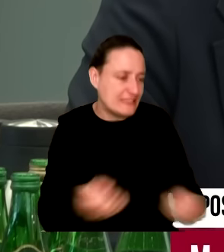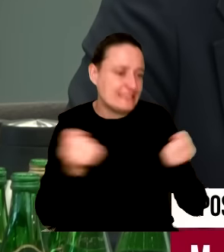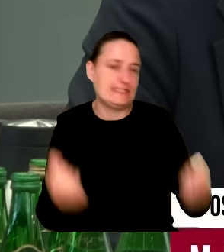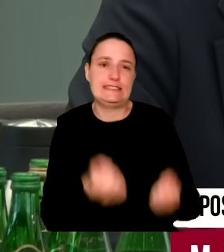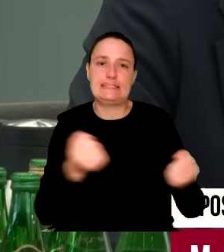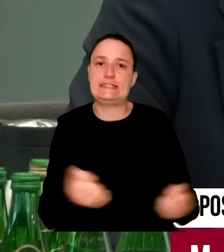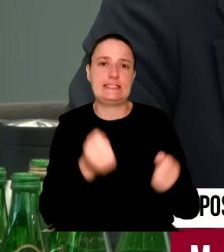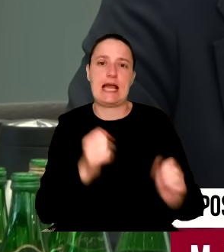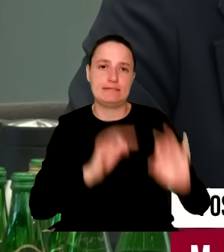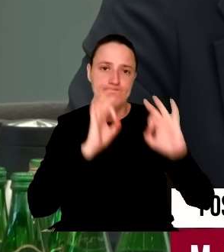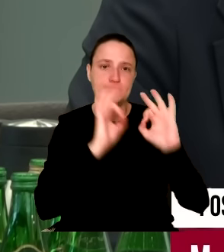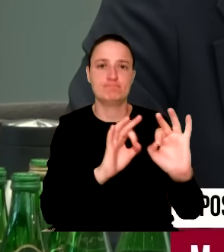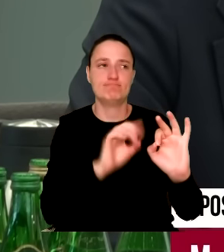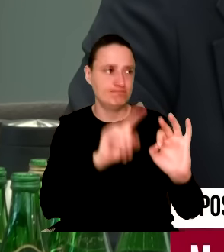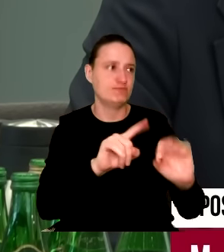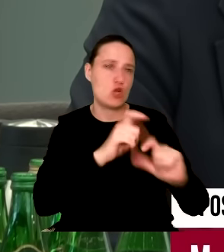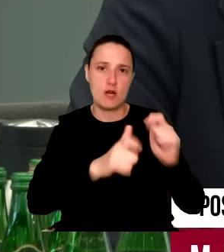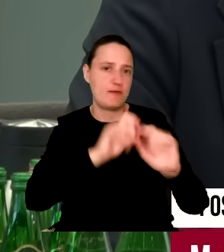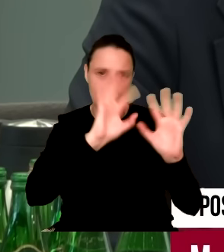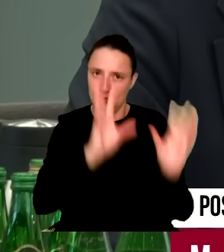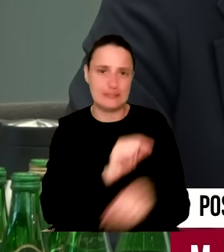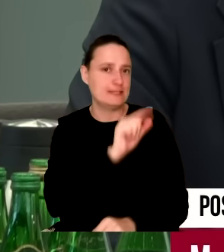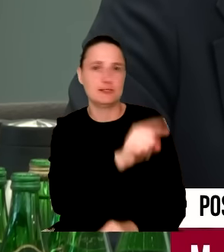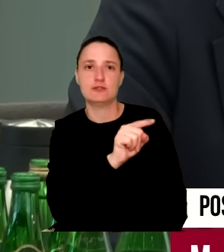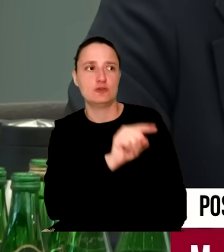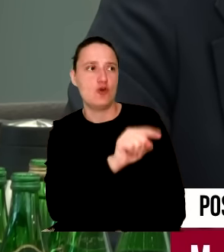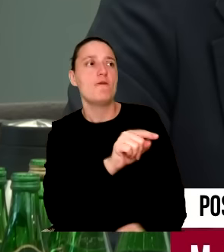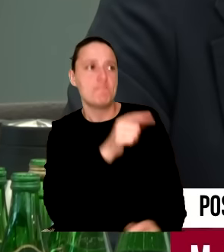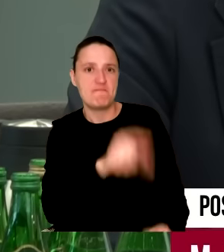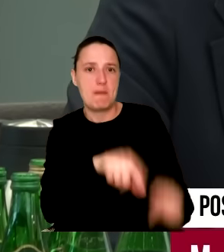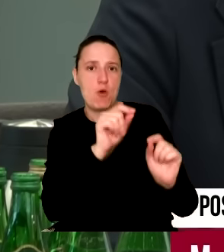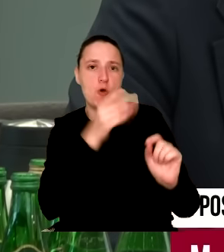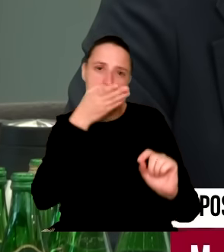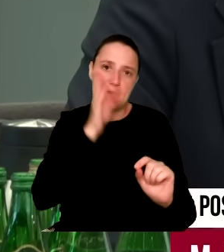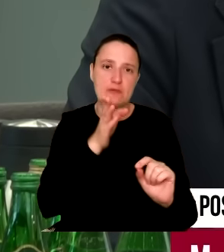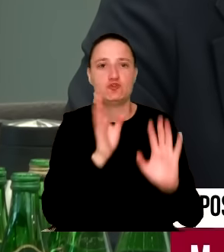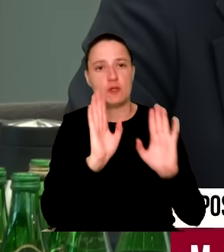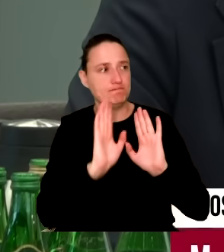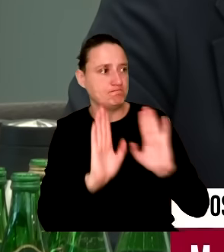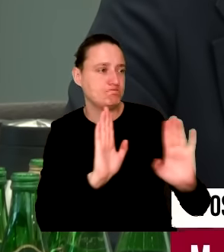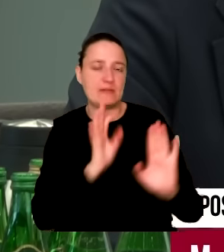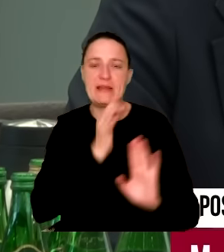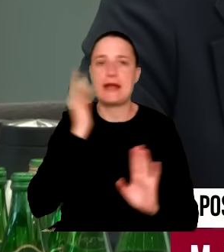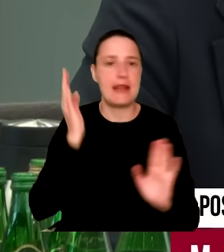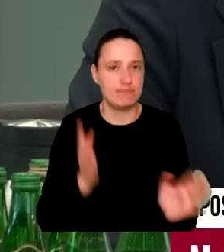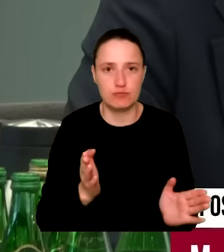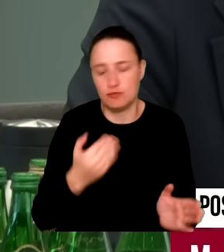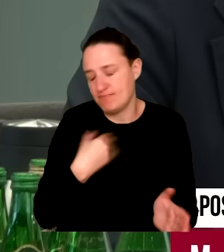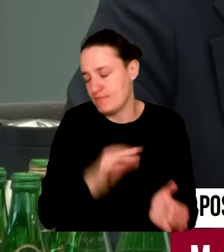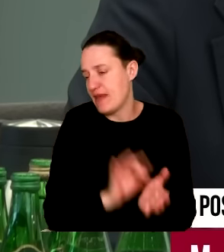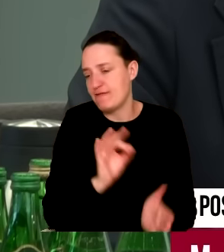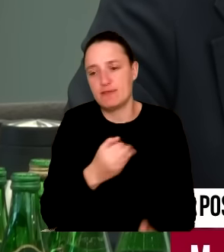zrobią wszystko aby te wybory odbyły się w sposób jak najlepszy to